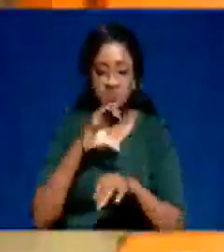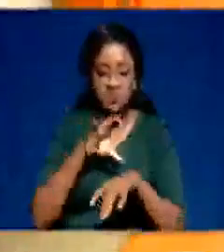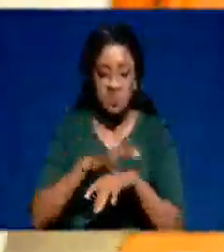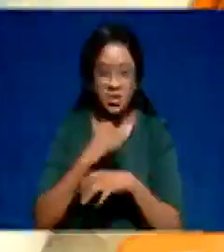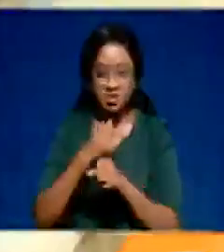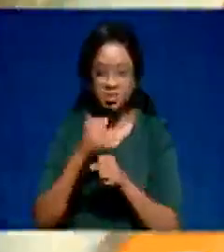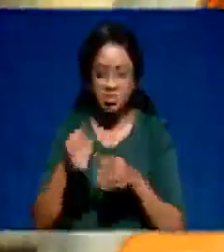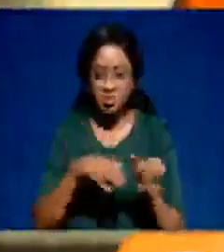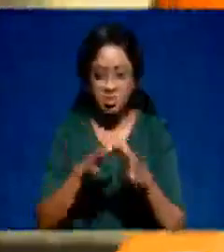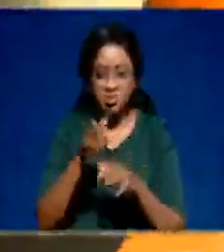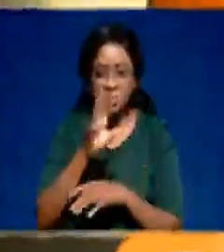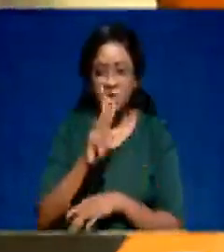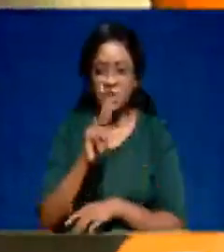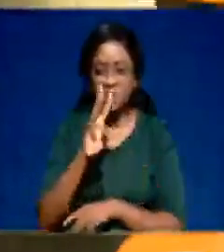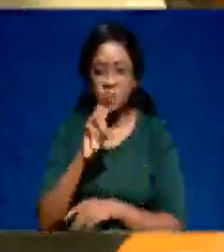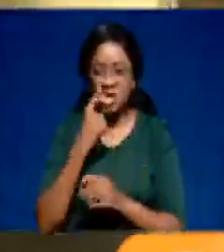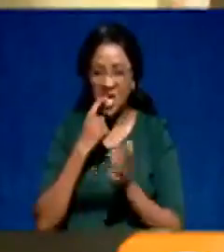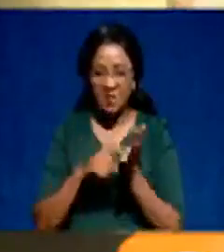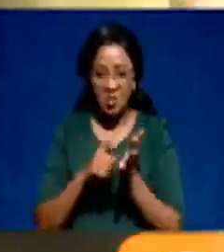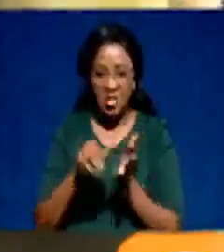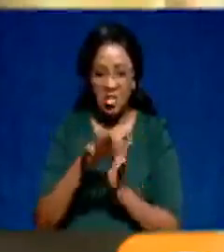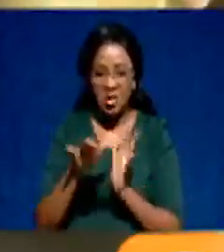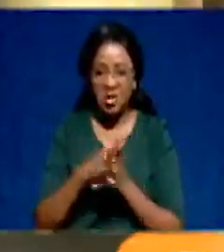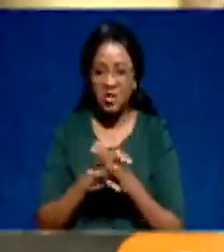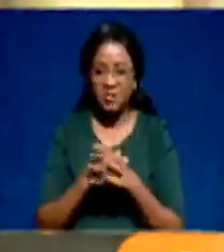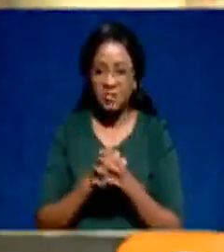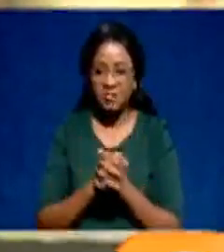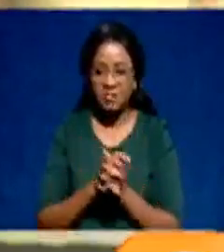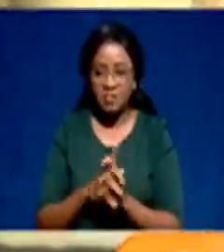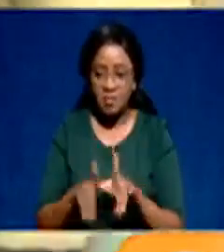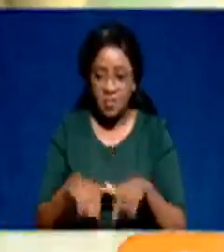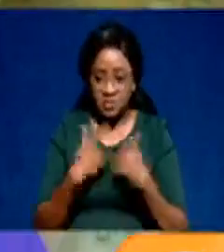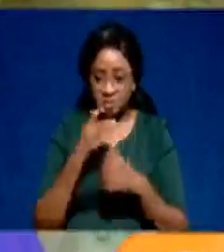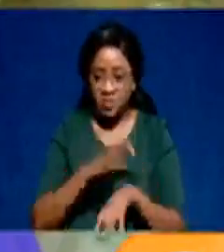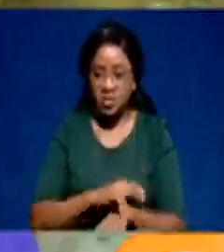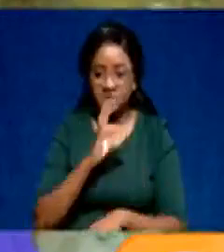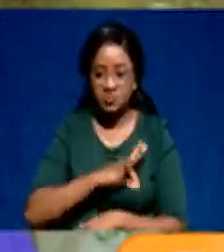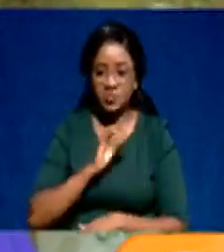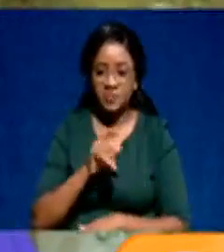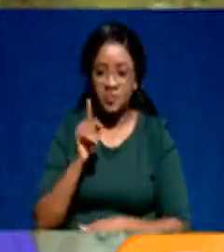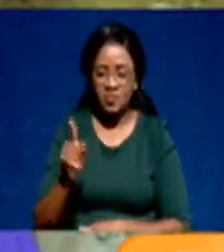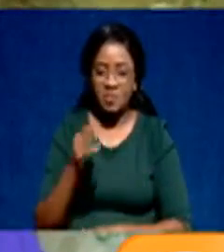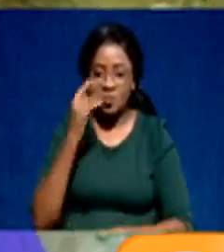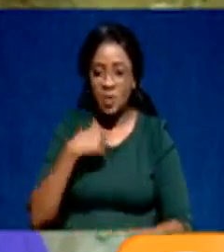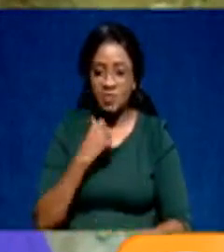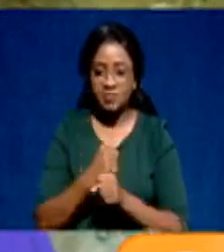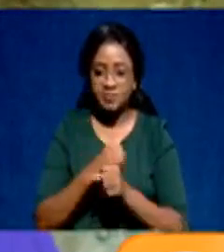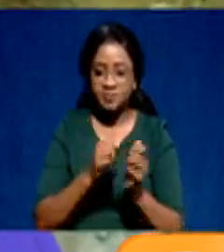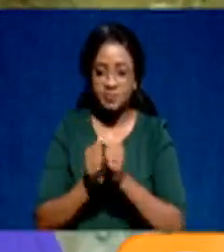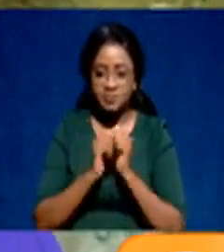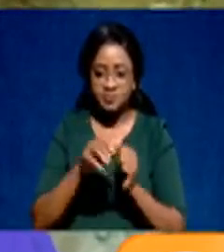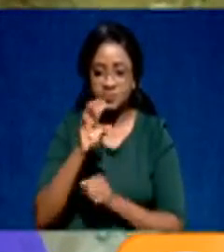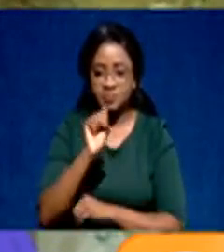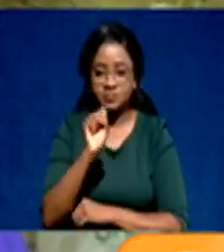Mwea, both directly and indirectly. Mimi binafsi pangu nimesaidika kufanya kazi na Safi